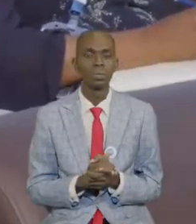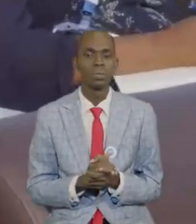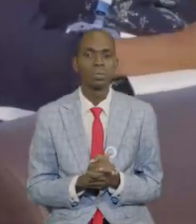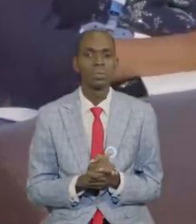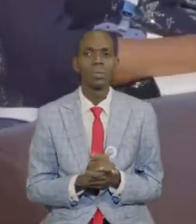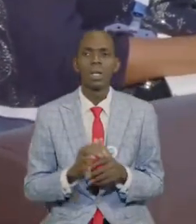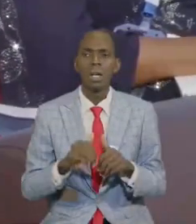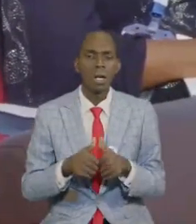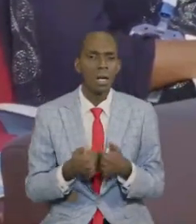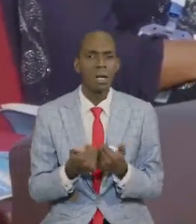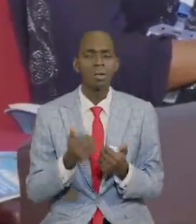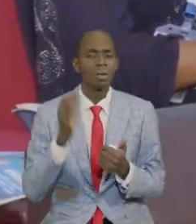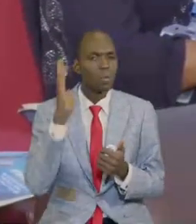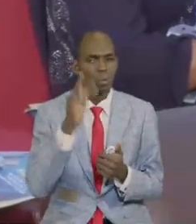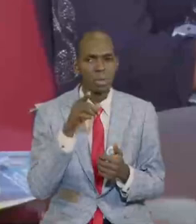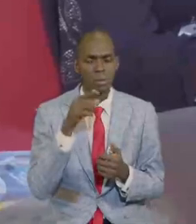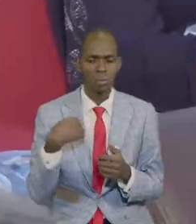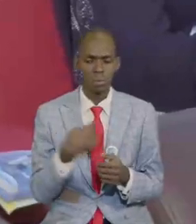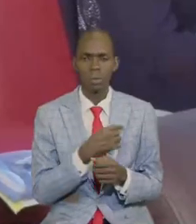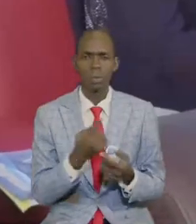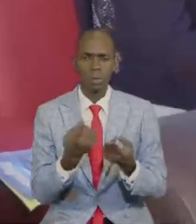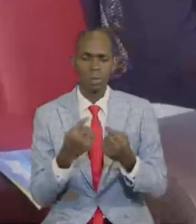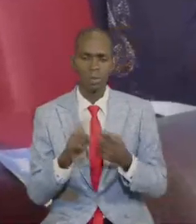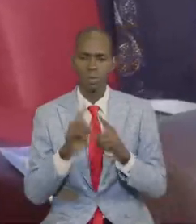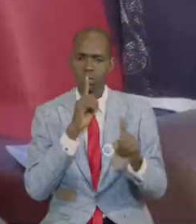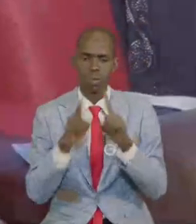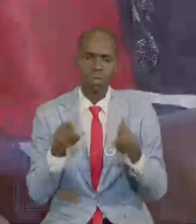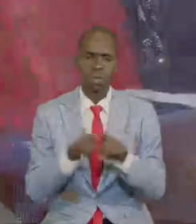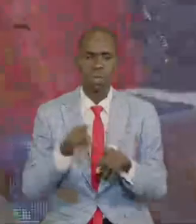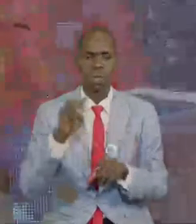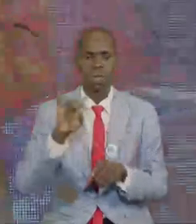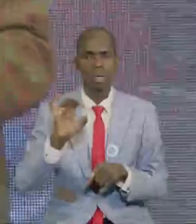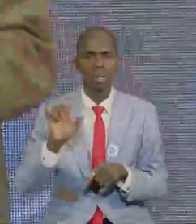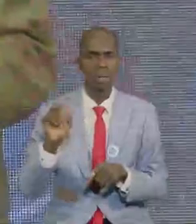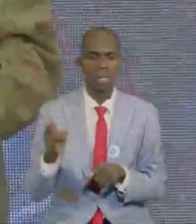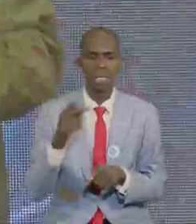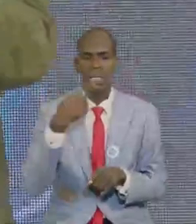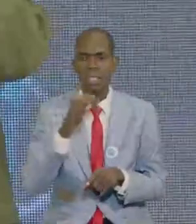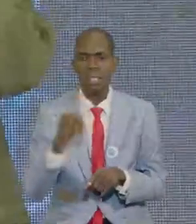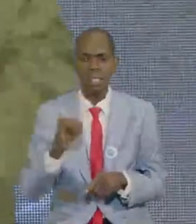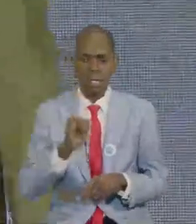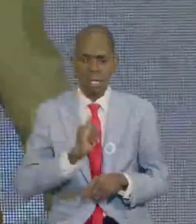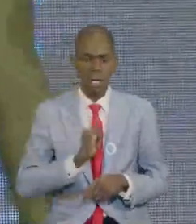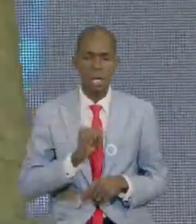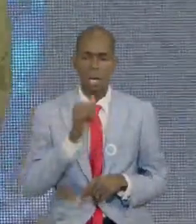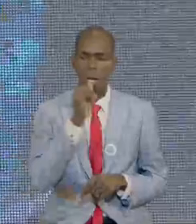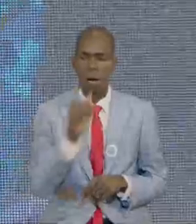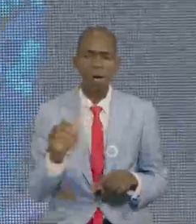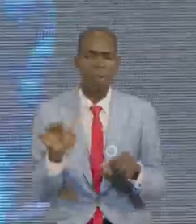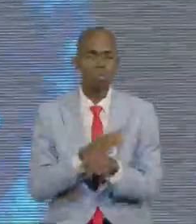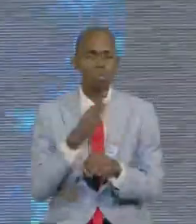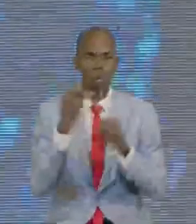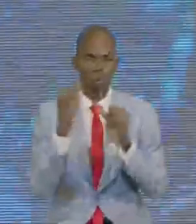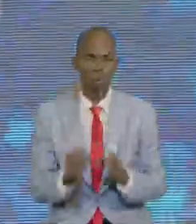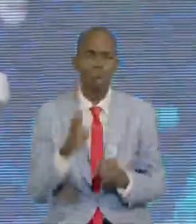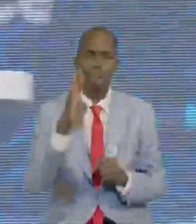do we come to say like him? Comment pouvoir dire comme lui? I am full of power by the Spirit of the Lord.